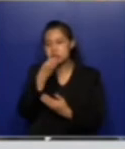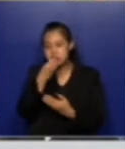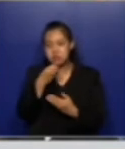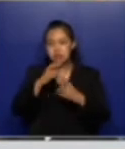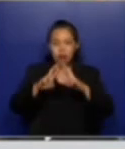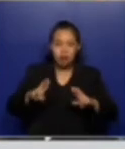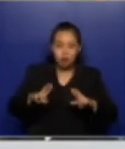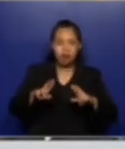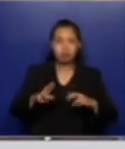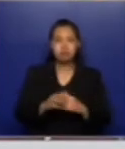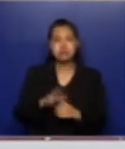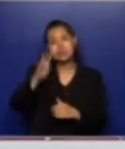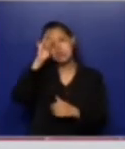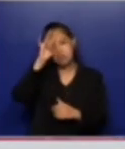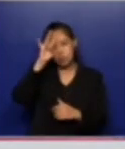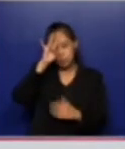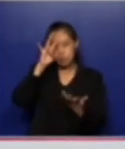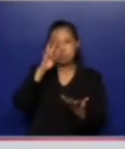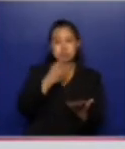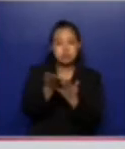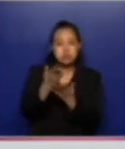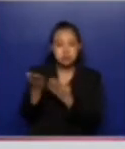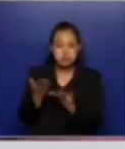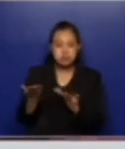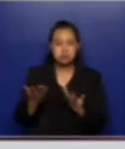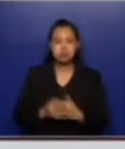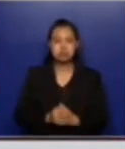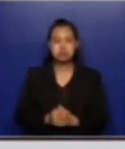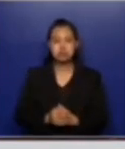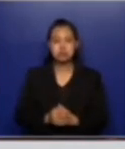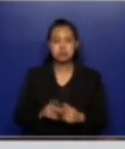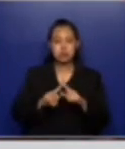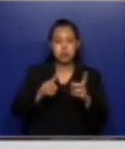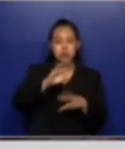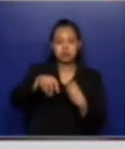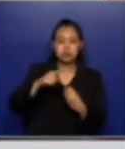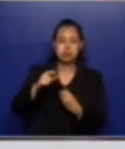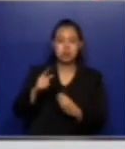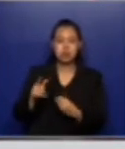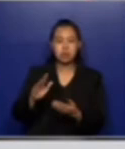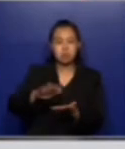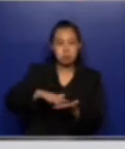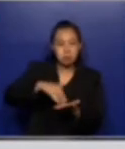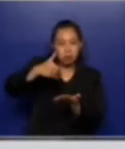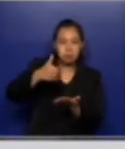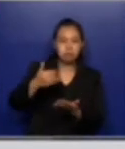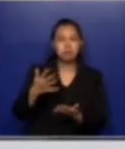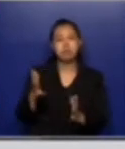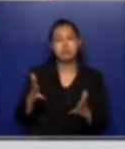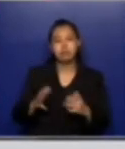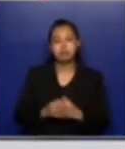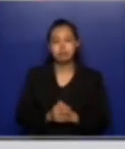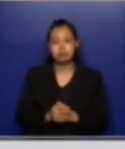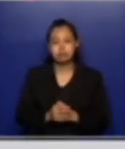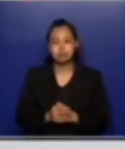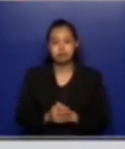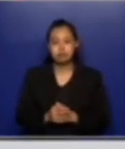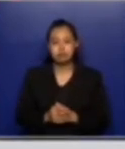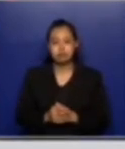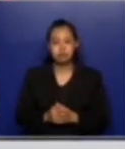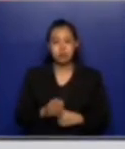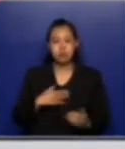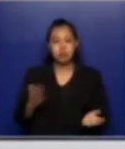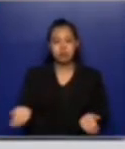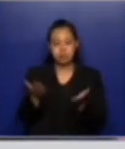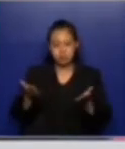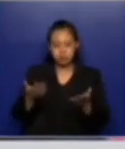ข้าร้านสะดวกซื้อแต่ธุรกิจเศรษฐกิจมันไม่ฟื้นสิ่งที่ท่านควรทำท่านต้องไปสนับสนุนตั้